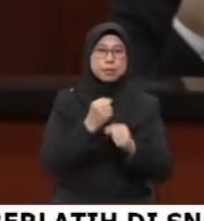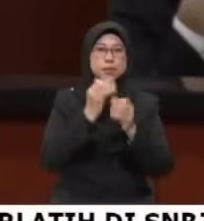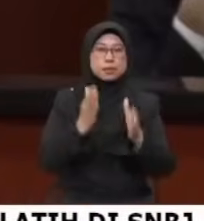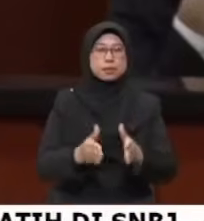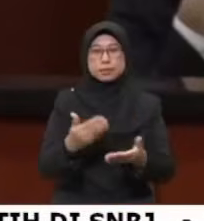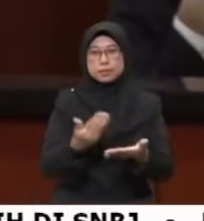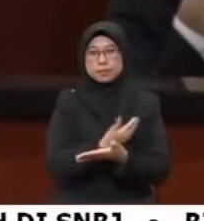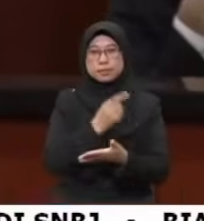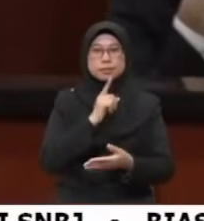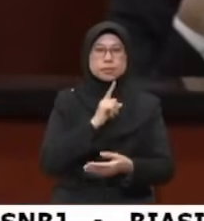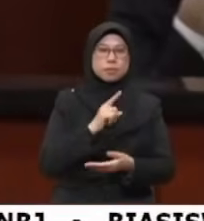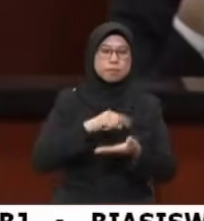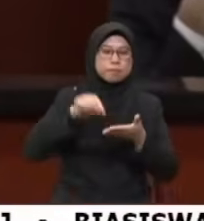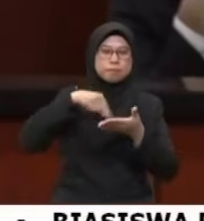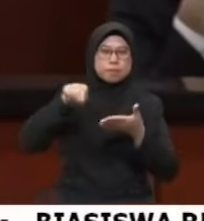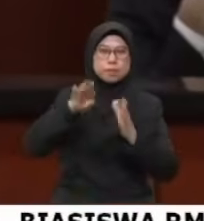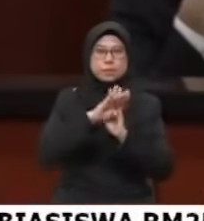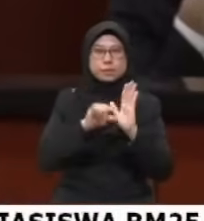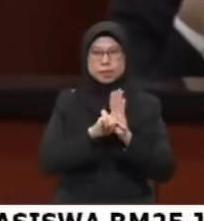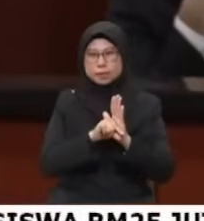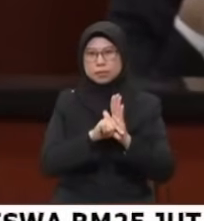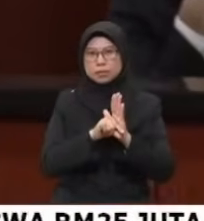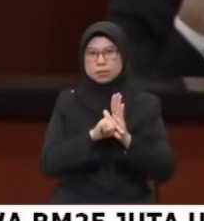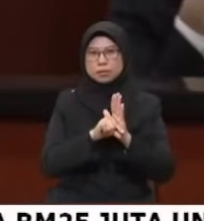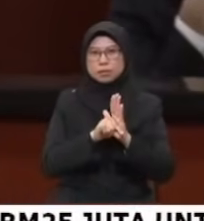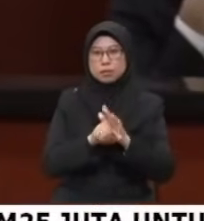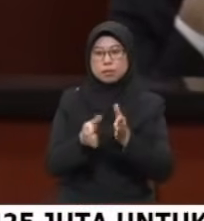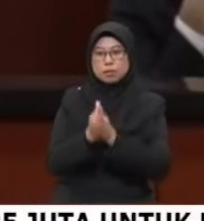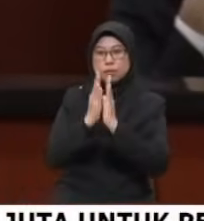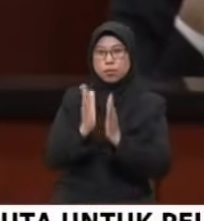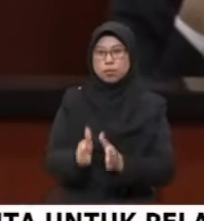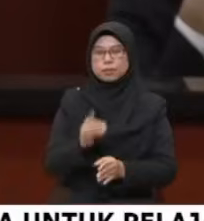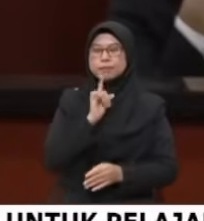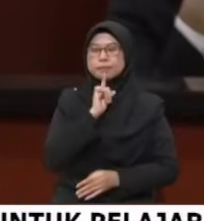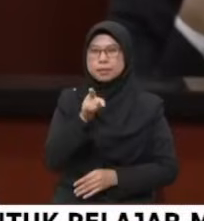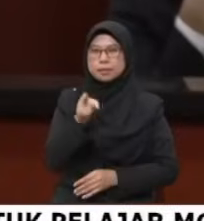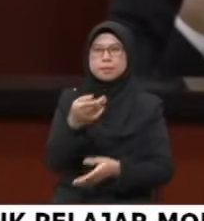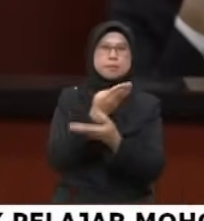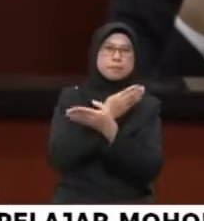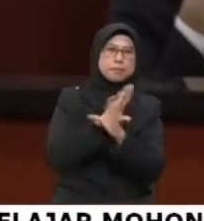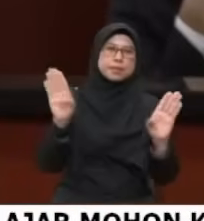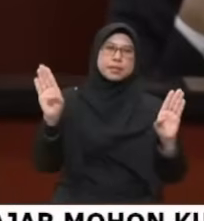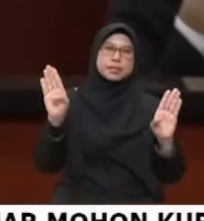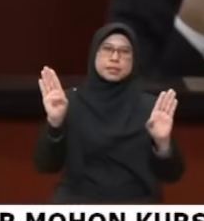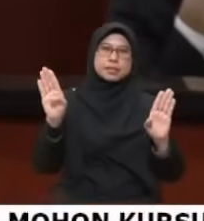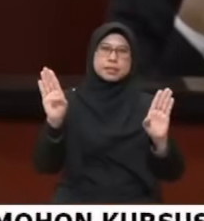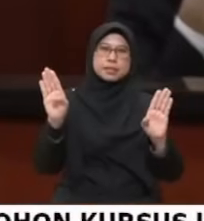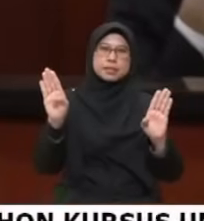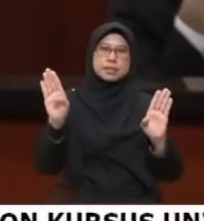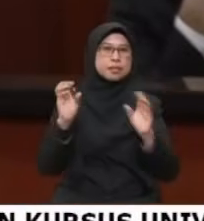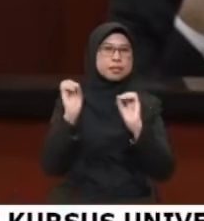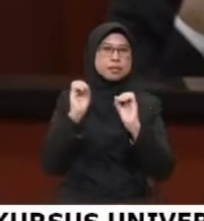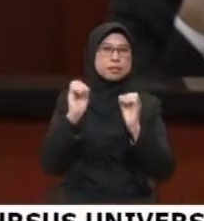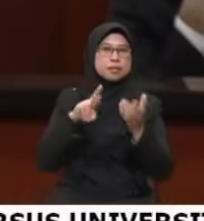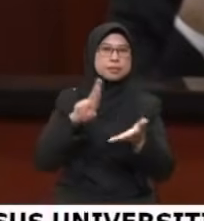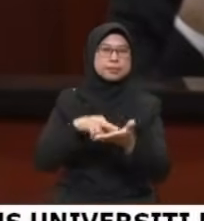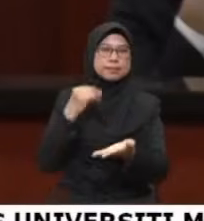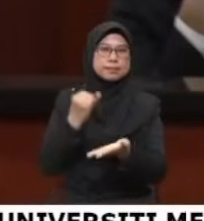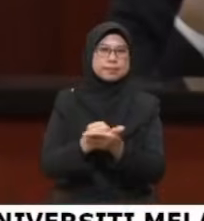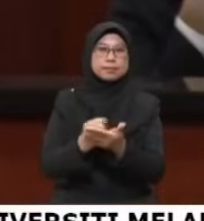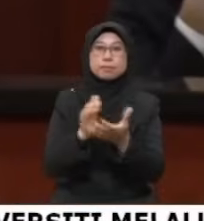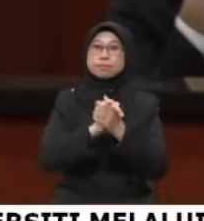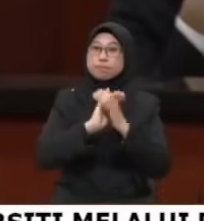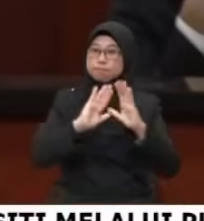bagi memeriksa latar belakang calon untuk mastikan mereka bebas daripada rekod jenayah